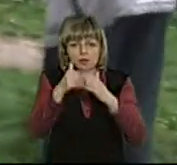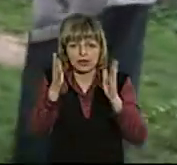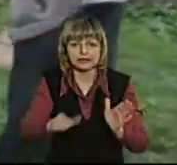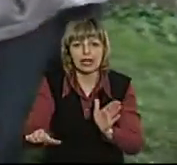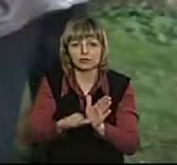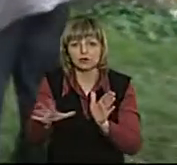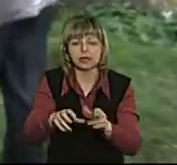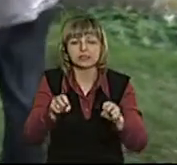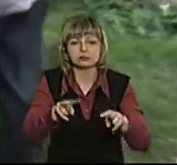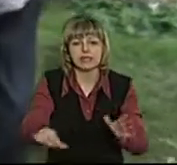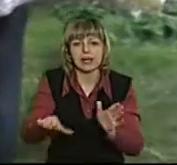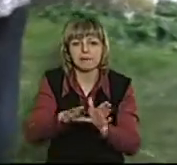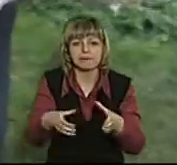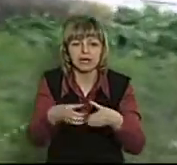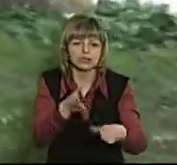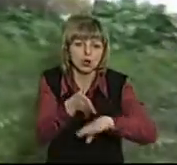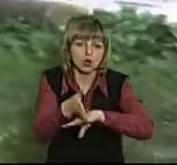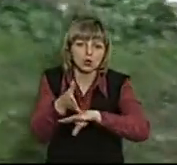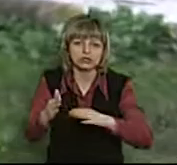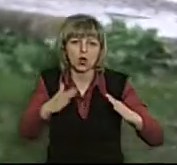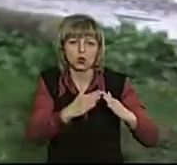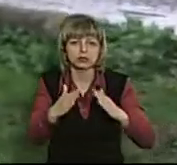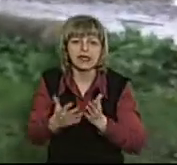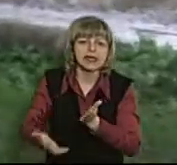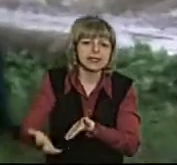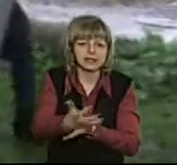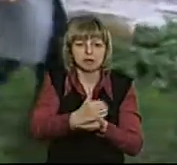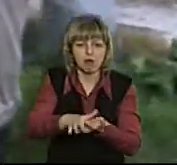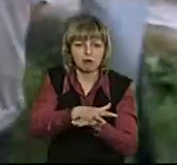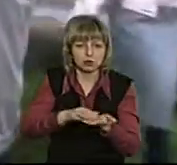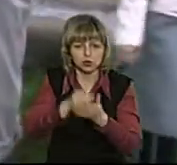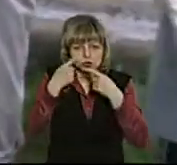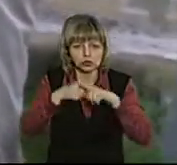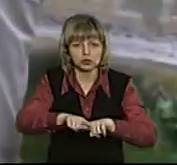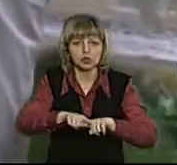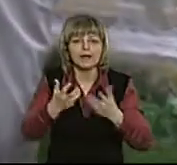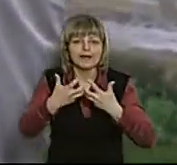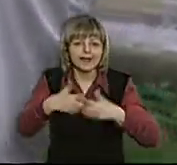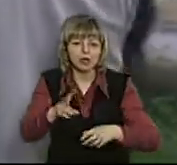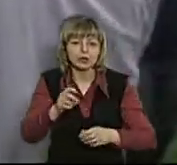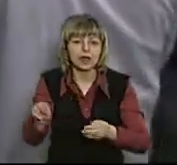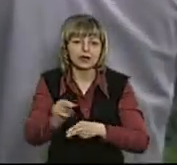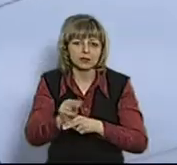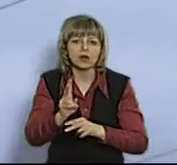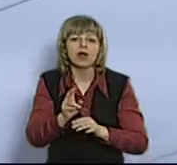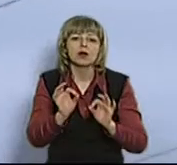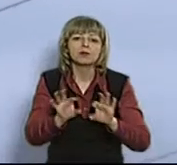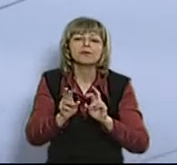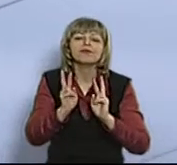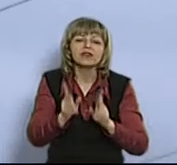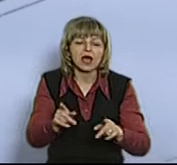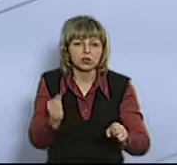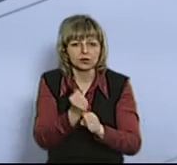трансформатора спеціальна бригада філії ходитиме по оселях і збиратиме пошкоджену техніку на ремонт. За коментарем, як чинити у